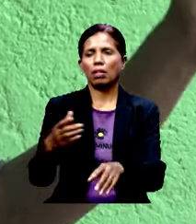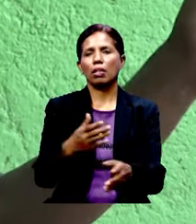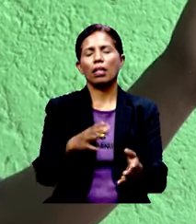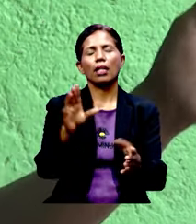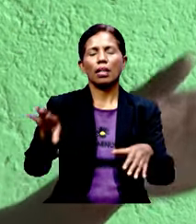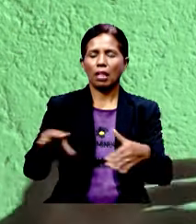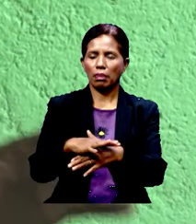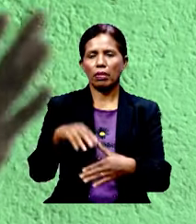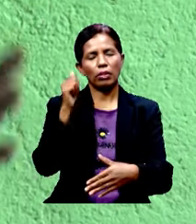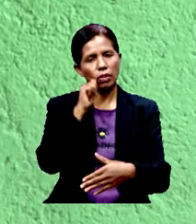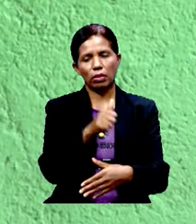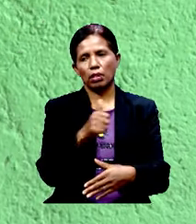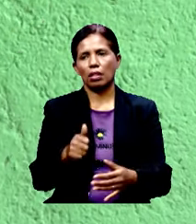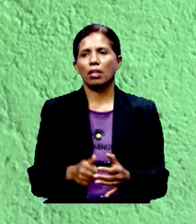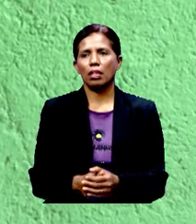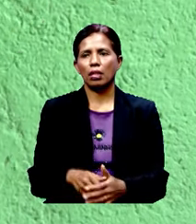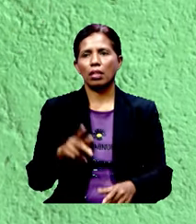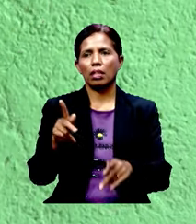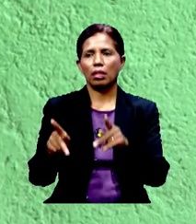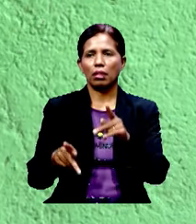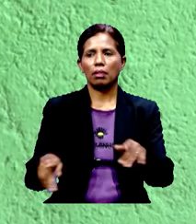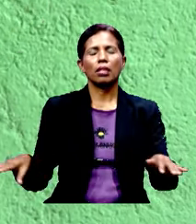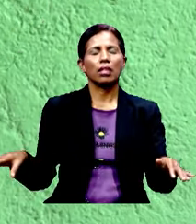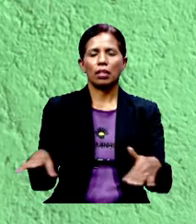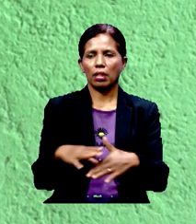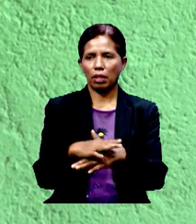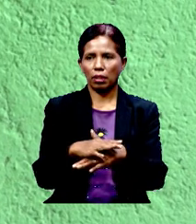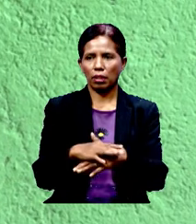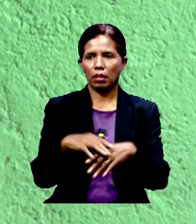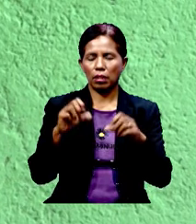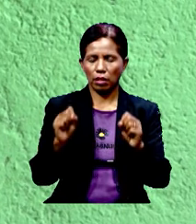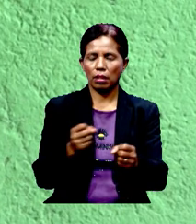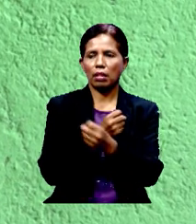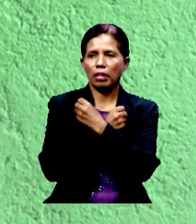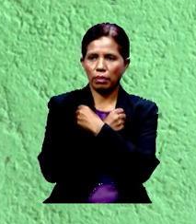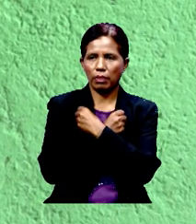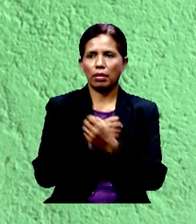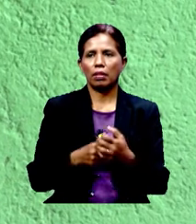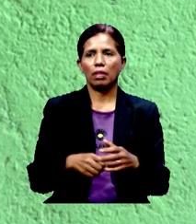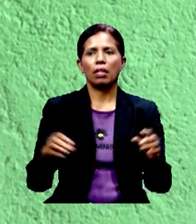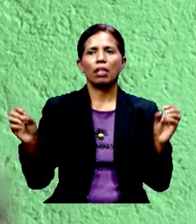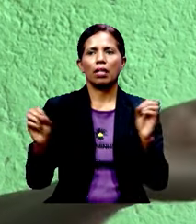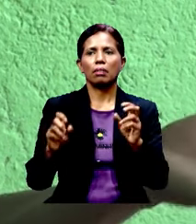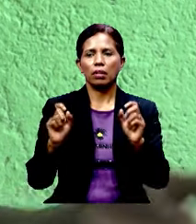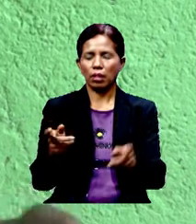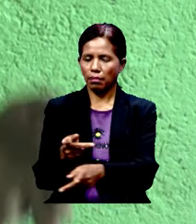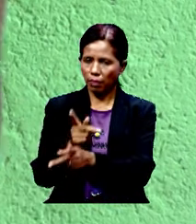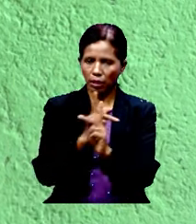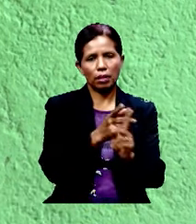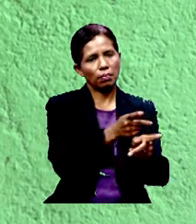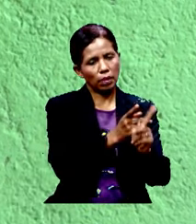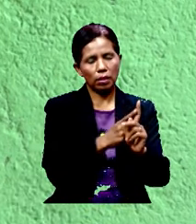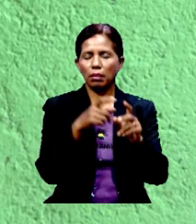Oh, nih kalah. Bes buat tidak emang dia sakramen tu kabin tinggi hadong. Nebel ayah mas tengki debe tu debe sambar